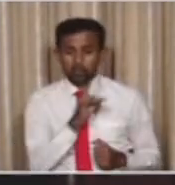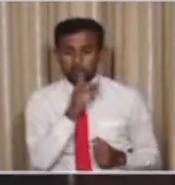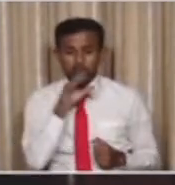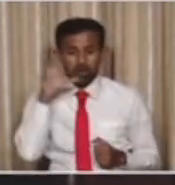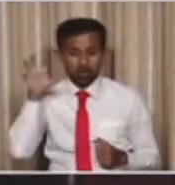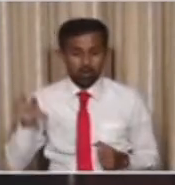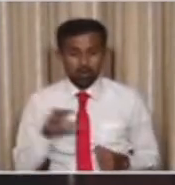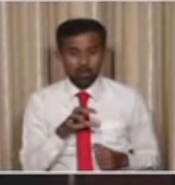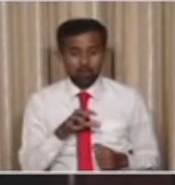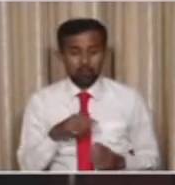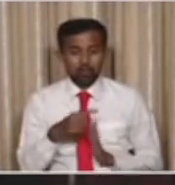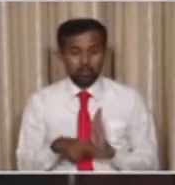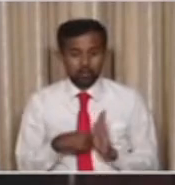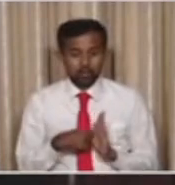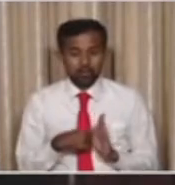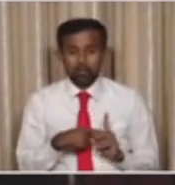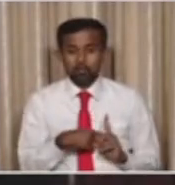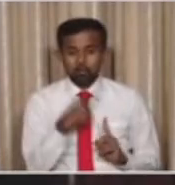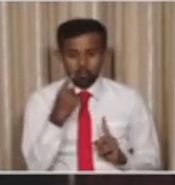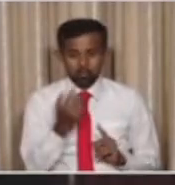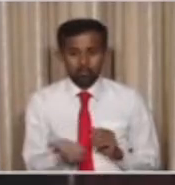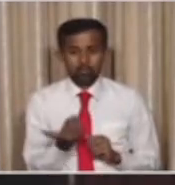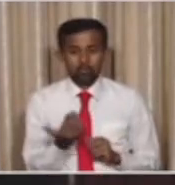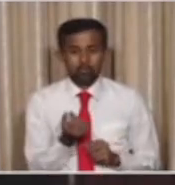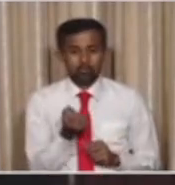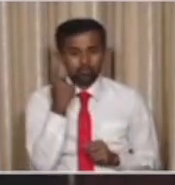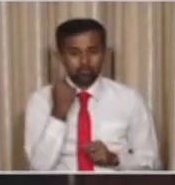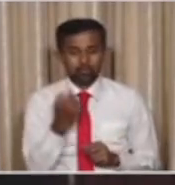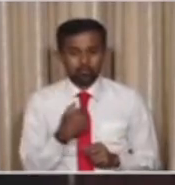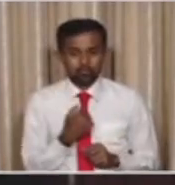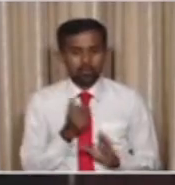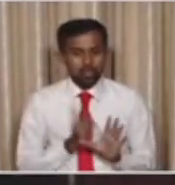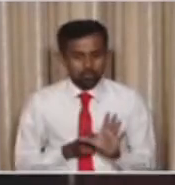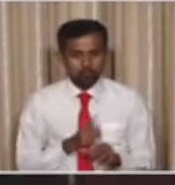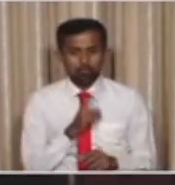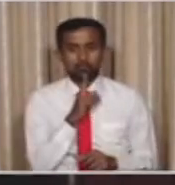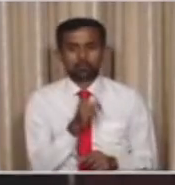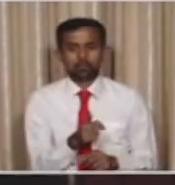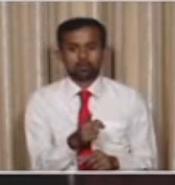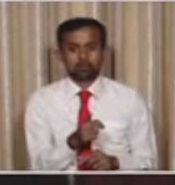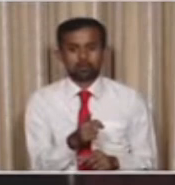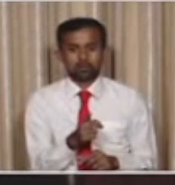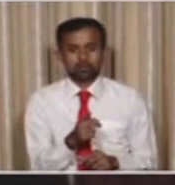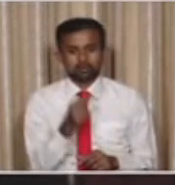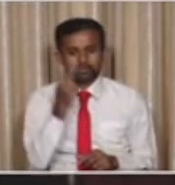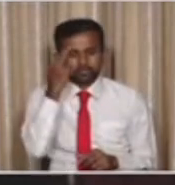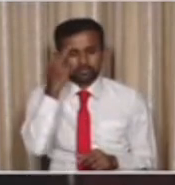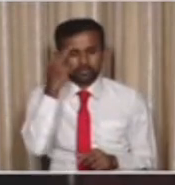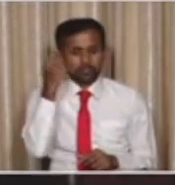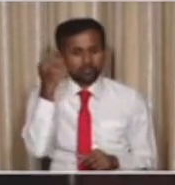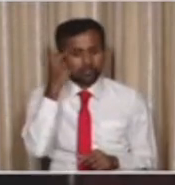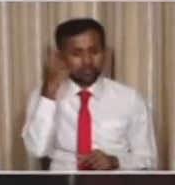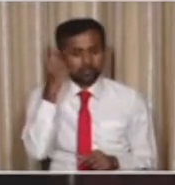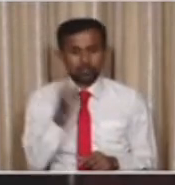රටවල් එතෙන්ට මේ රට දියුණුවට ගෙන යන්න කියන යෝජනාවල් තමයි අපි හැම වෙලාවම කරන්නේ. අපි මේ සිහින දකින්නවා කියලා හිතන්න